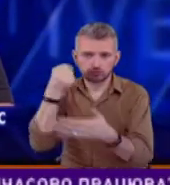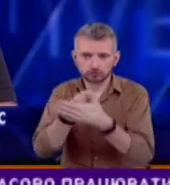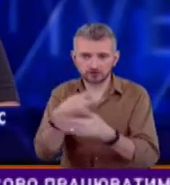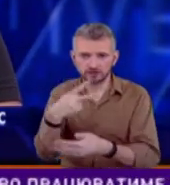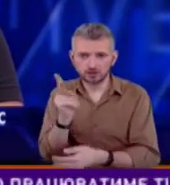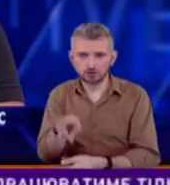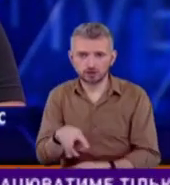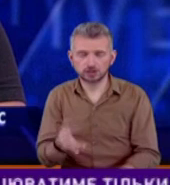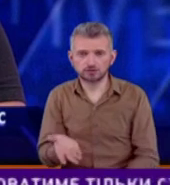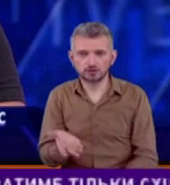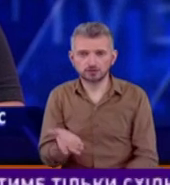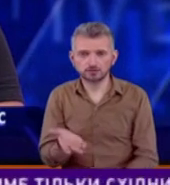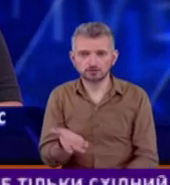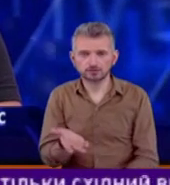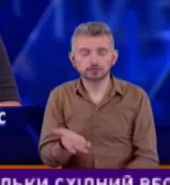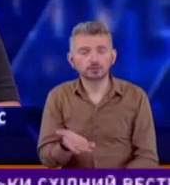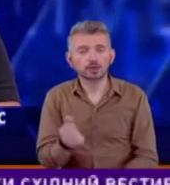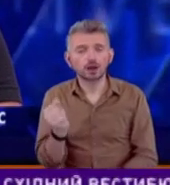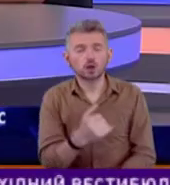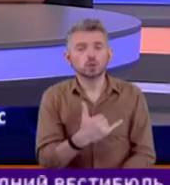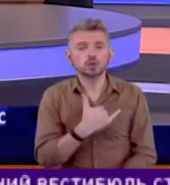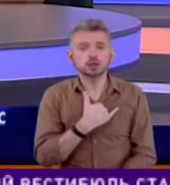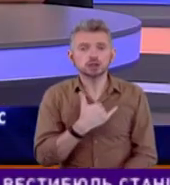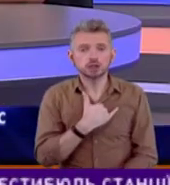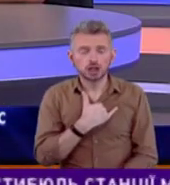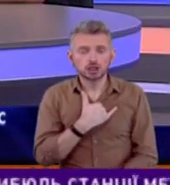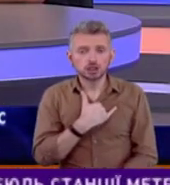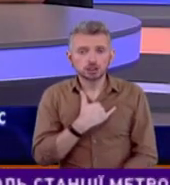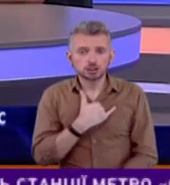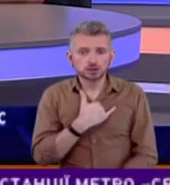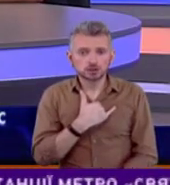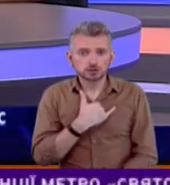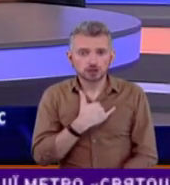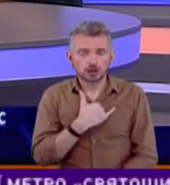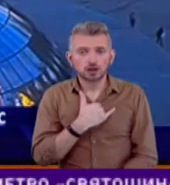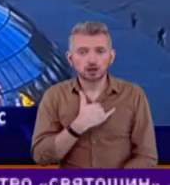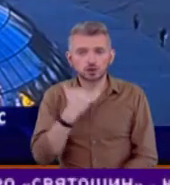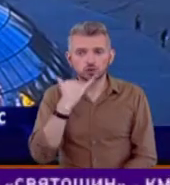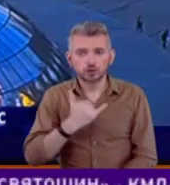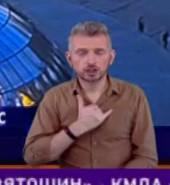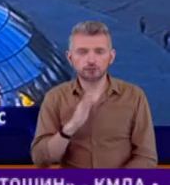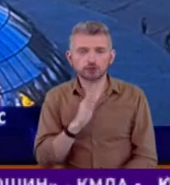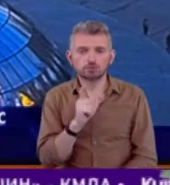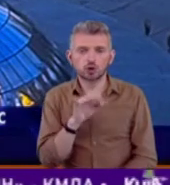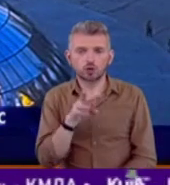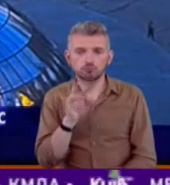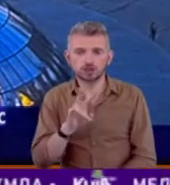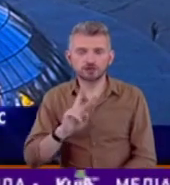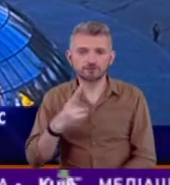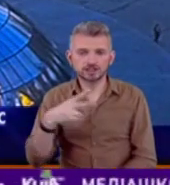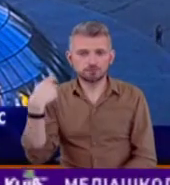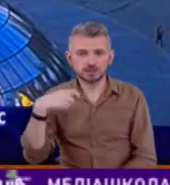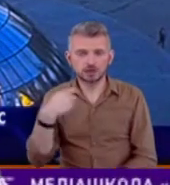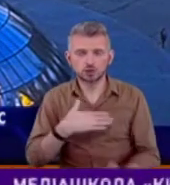час. А в нас доєднується до нашої розмови Володимир Хомин, він віце-президент громадської